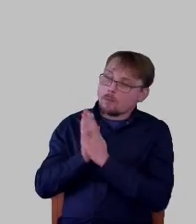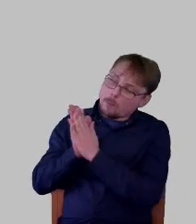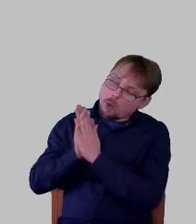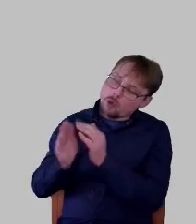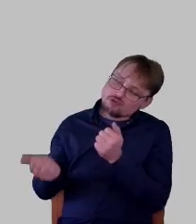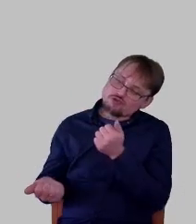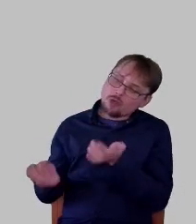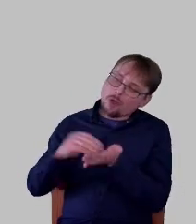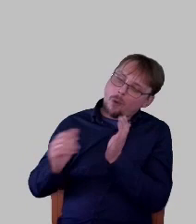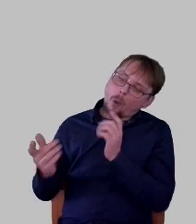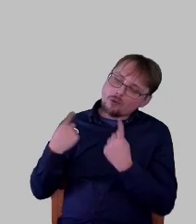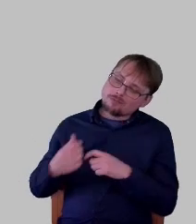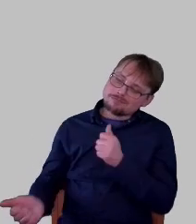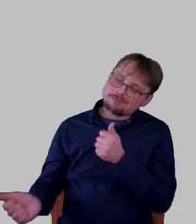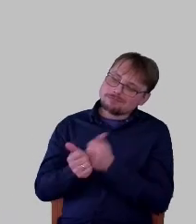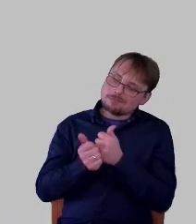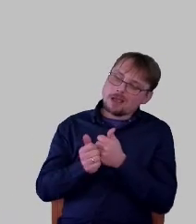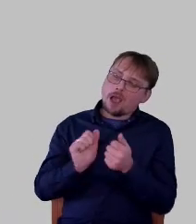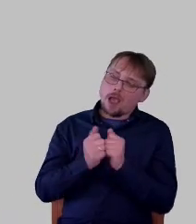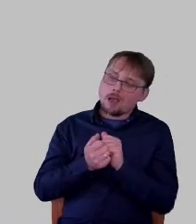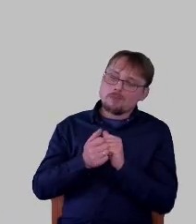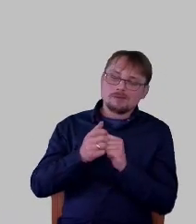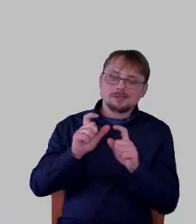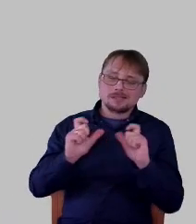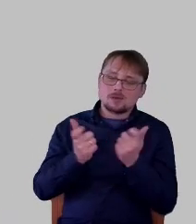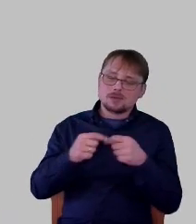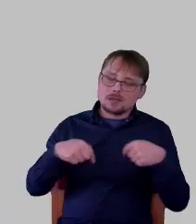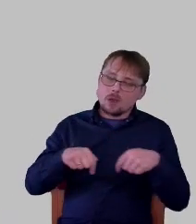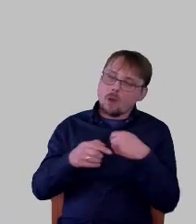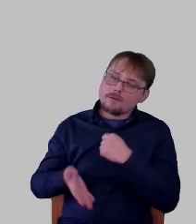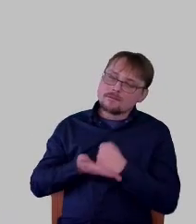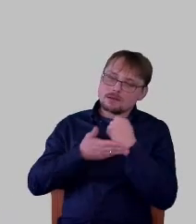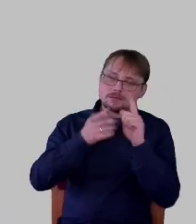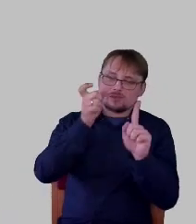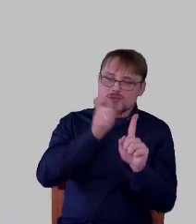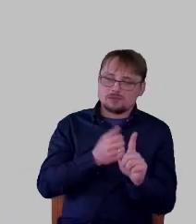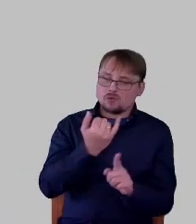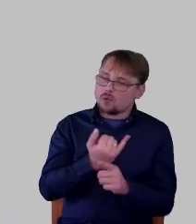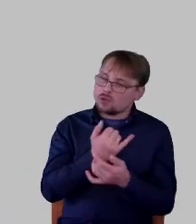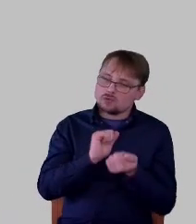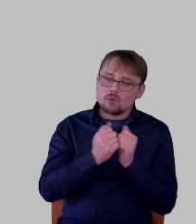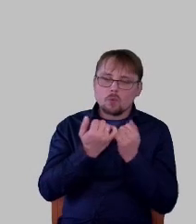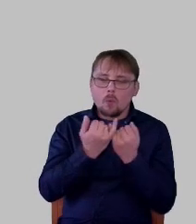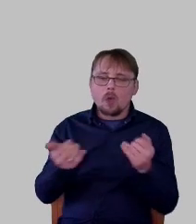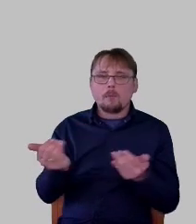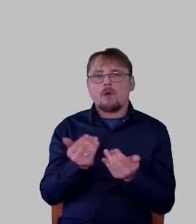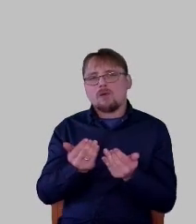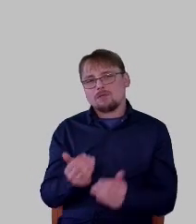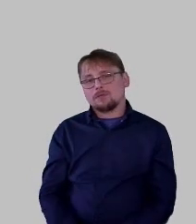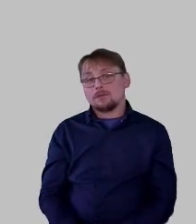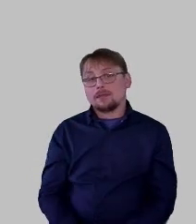wspierającej ucznia albo cały zespół klasowy. Jest tutaj szereg możliwości organizacyjnych i te nowe, które zostały dodane